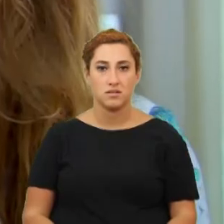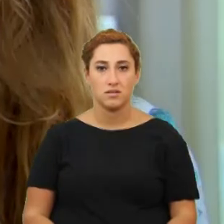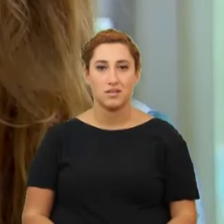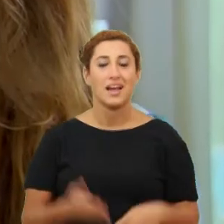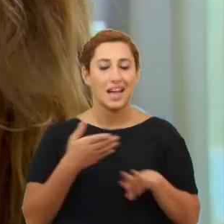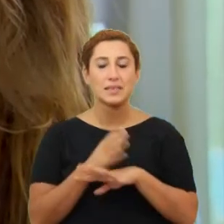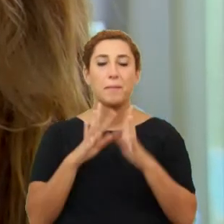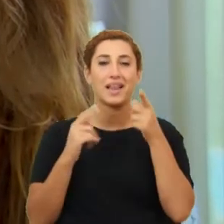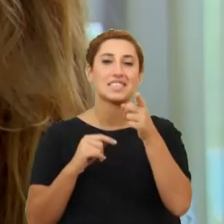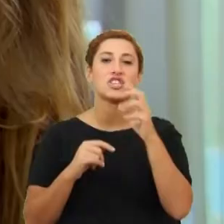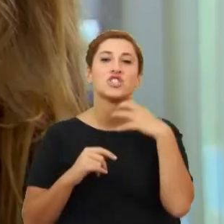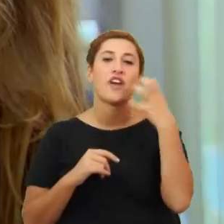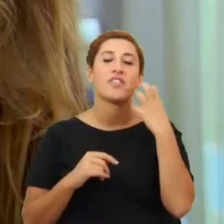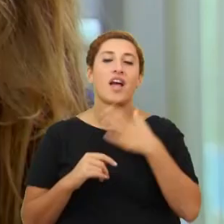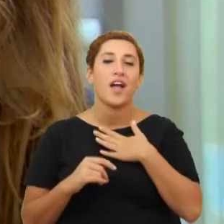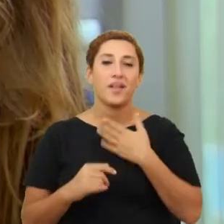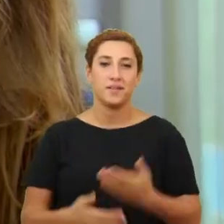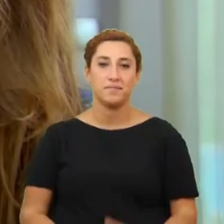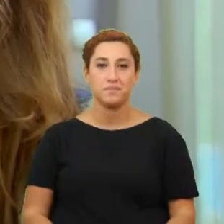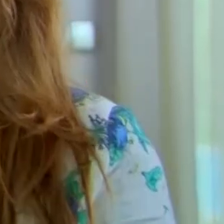Asıl pırlanta sensin şeftali nektarım.